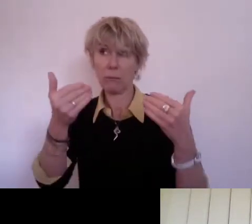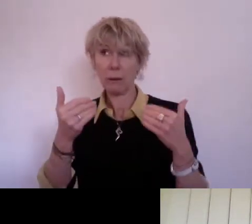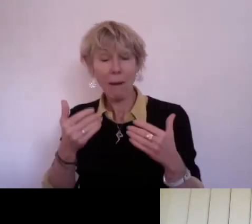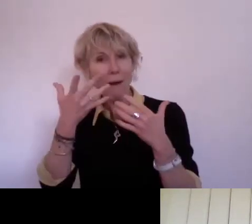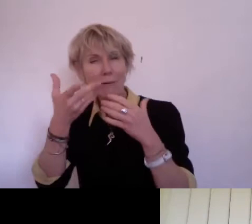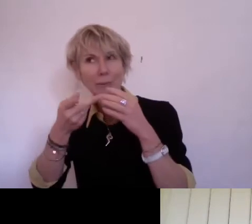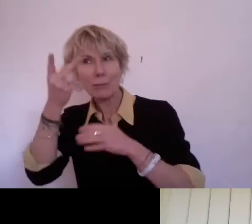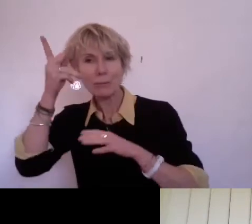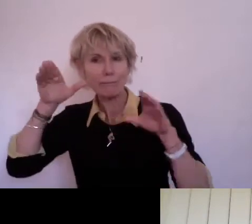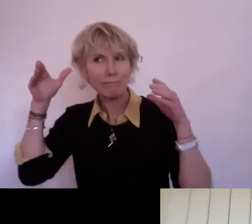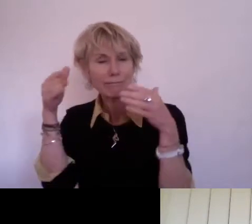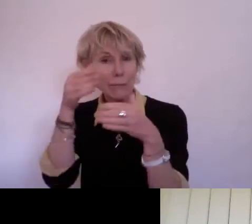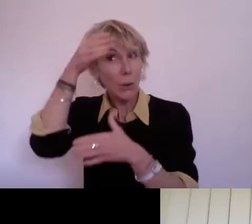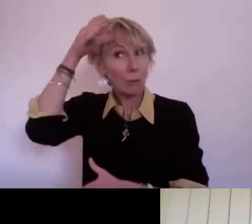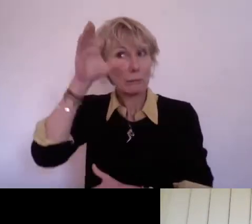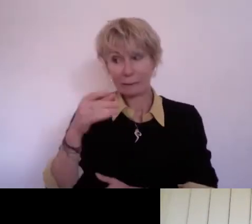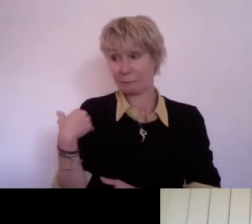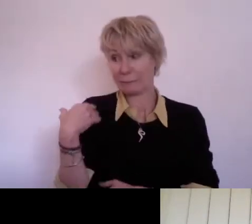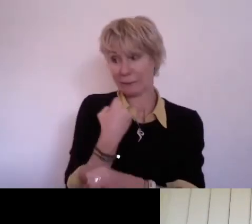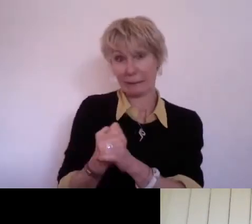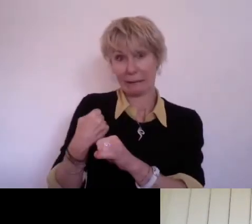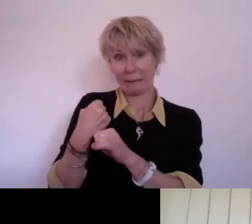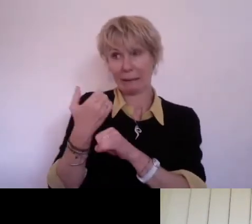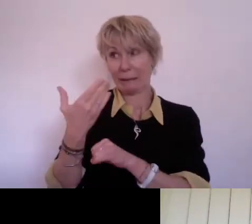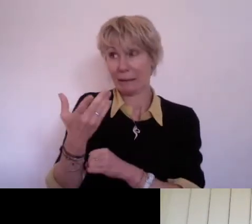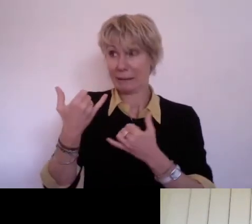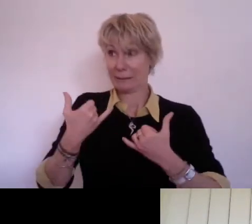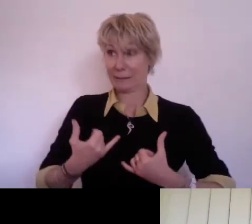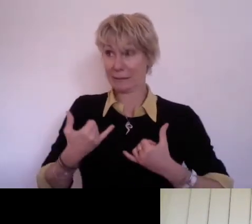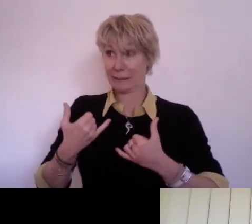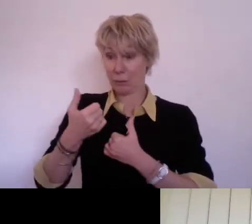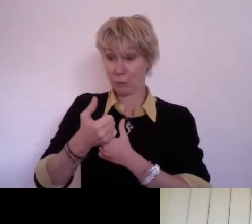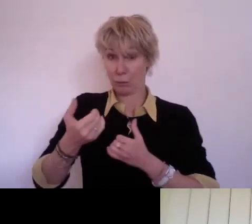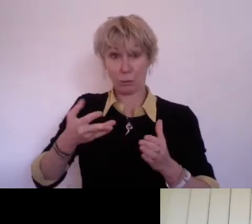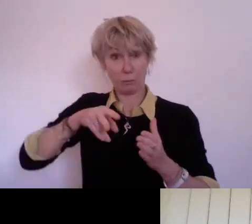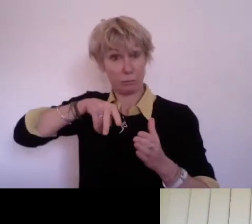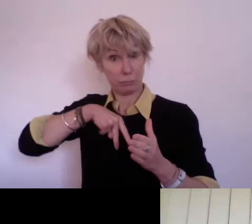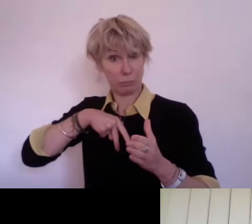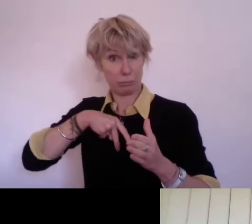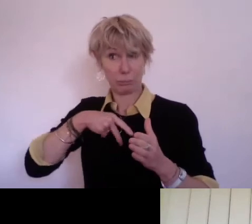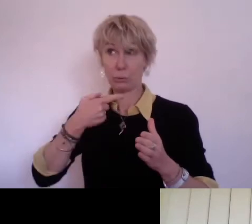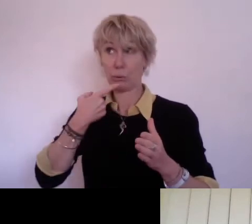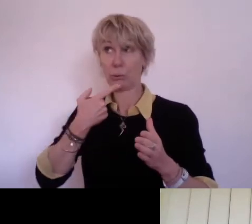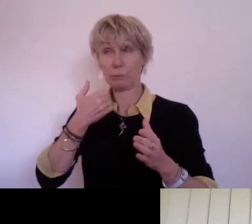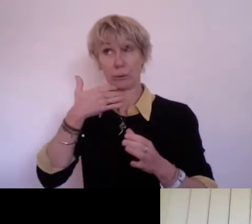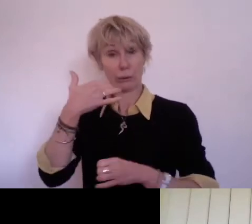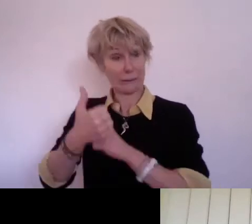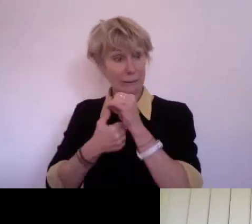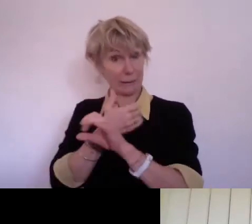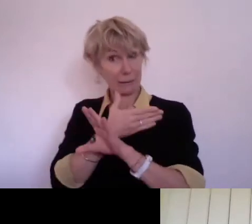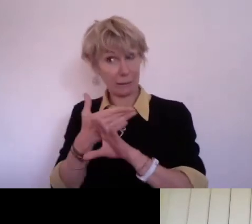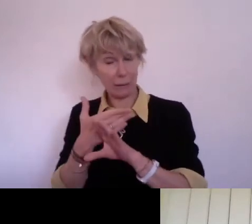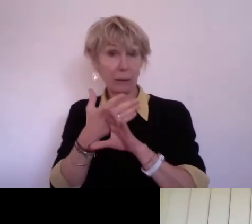d'un concept donc, que nous avons mis en place donc, au sein du musée depuis quelques années et également donc, en